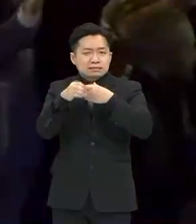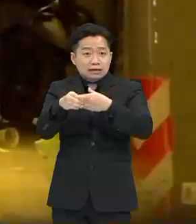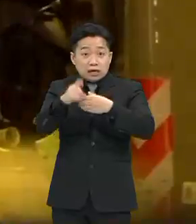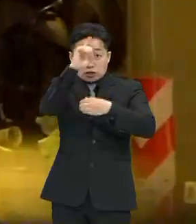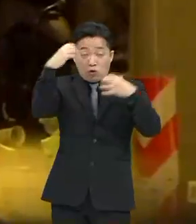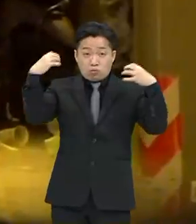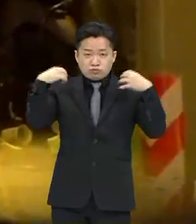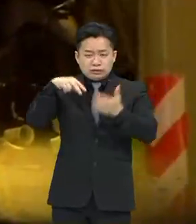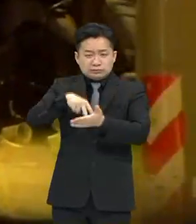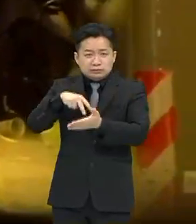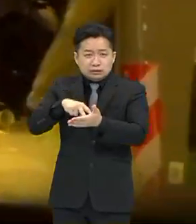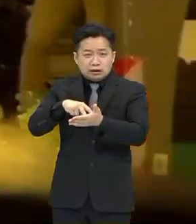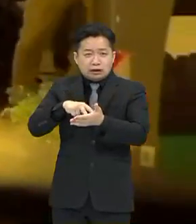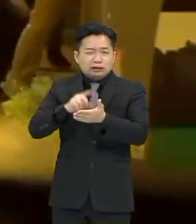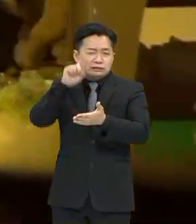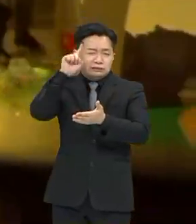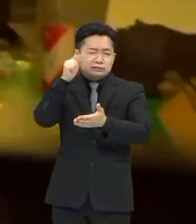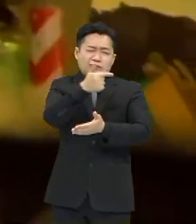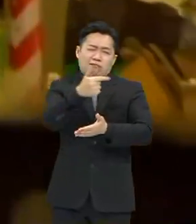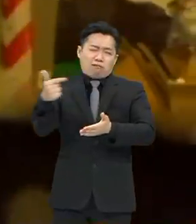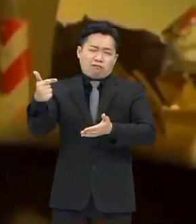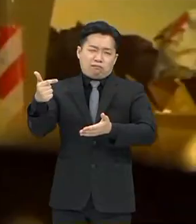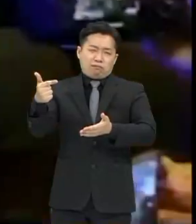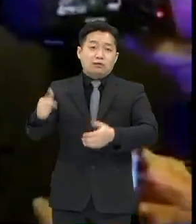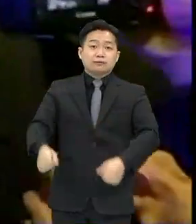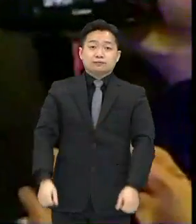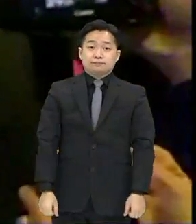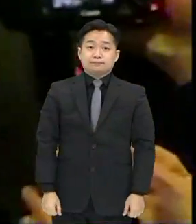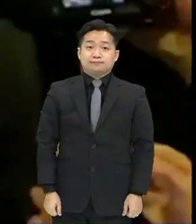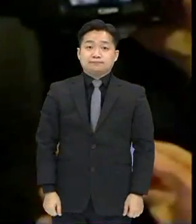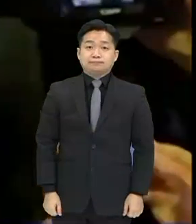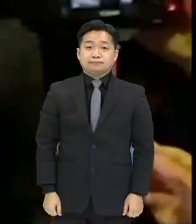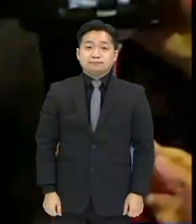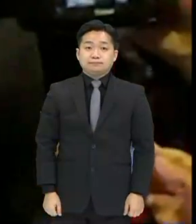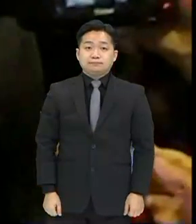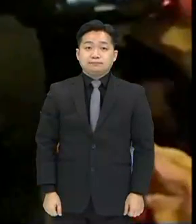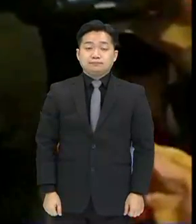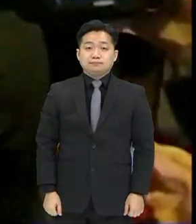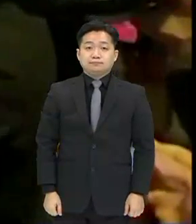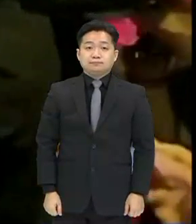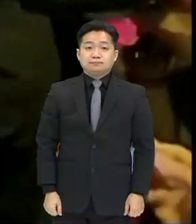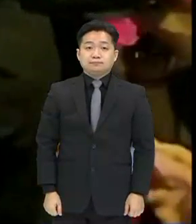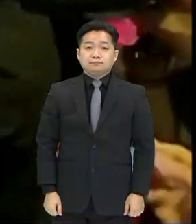각 정부마다 고민이 깊어지고 있습니다. SBS 김영아입니다.